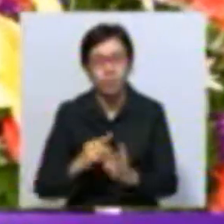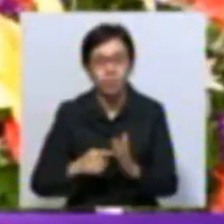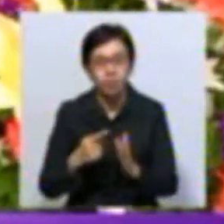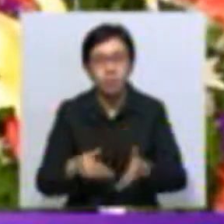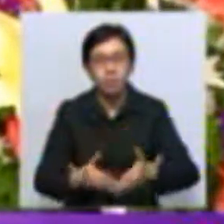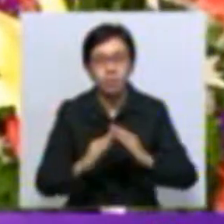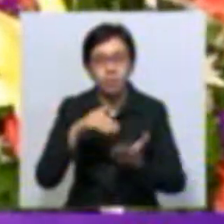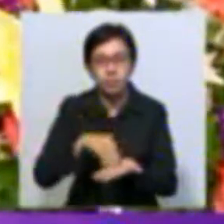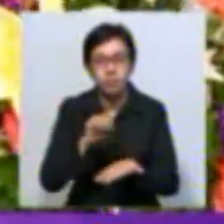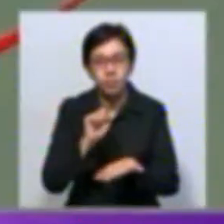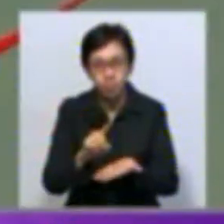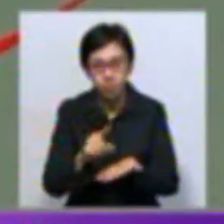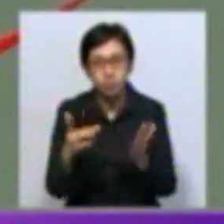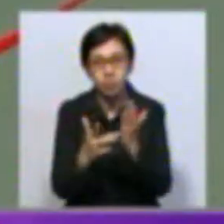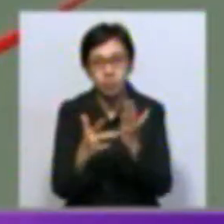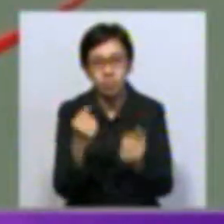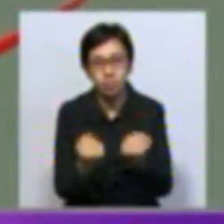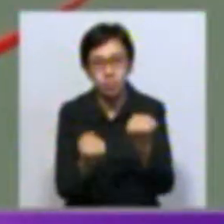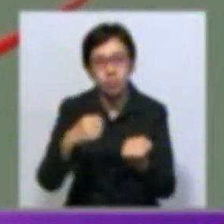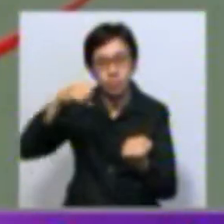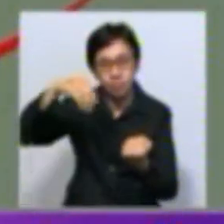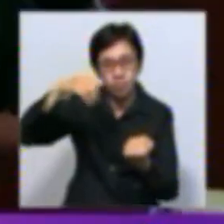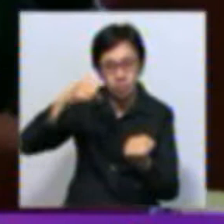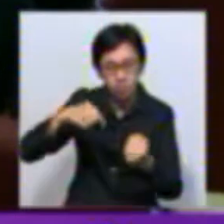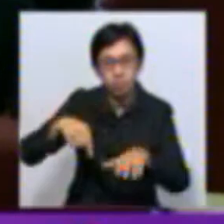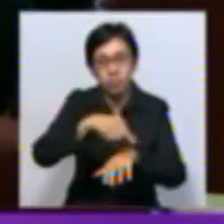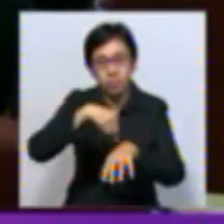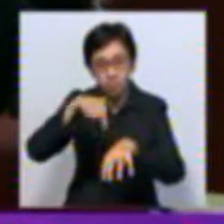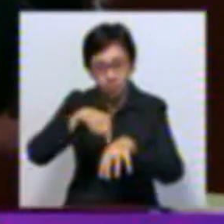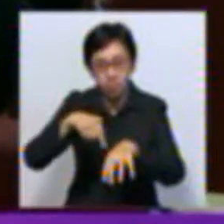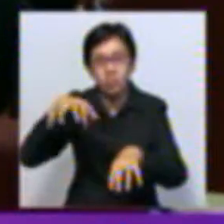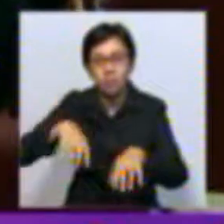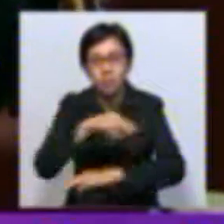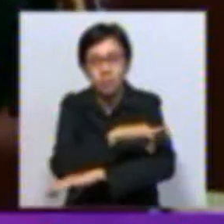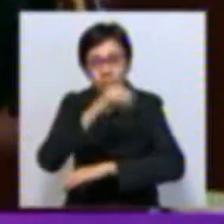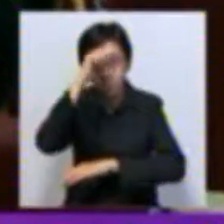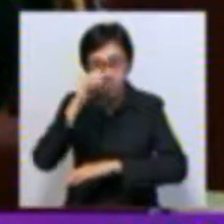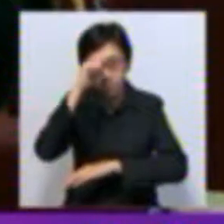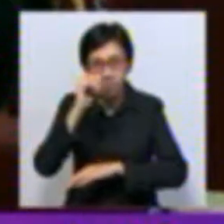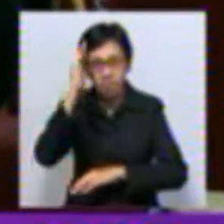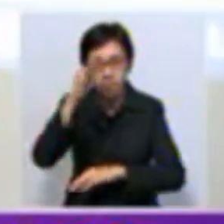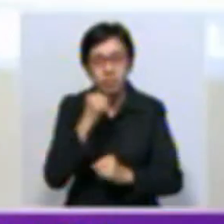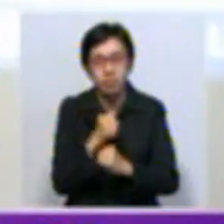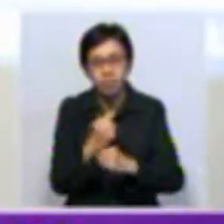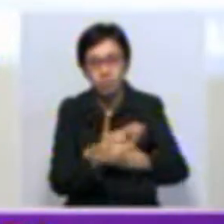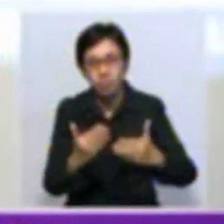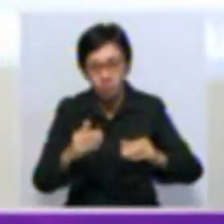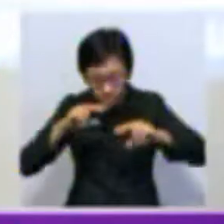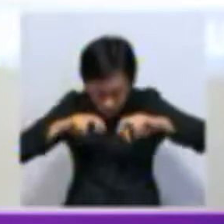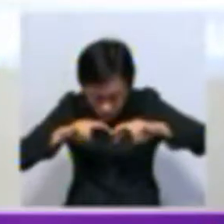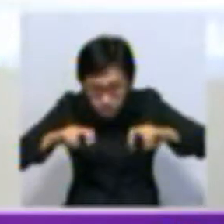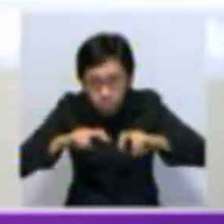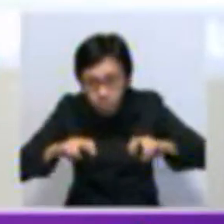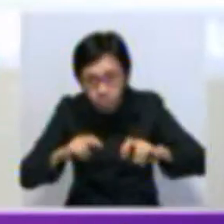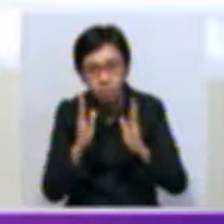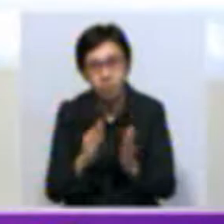ปฏิบัติการอิเล็กทรอนิกส์ยานยนต์และรถยนต์ไฟฟ้าภายในคณะวิศวกรรมศาสตร์เพื่อใช้เป็นห้องปฏิบัติการสำหรับนักศึกษ